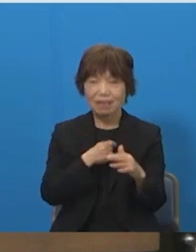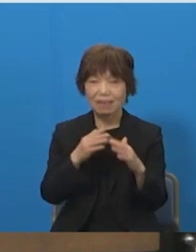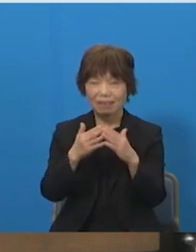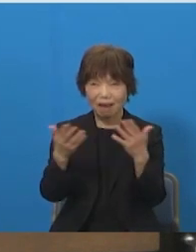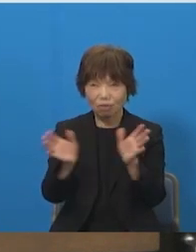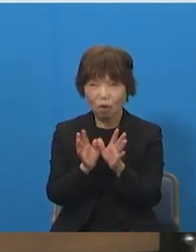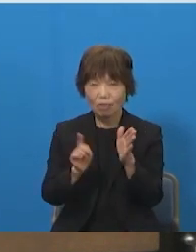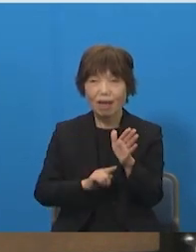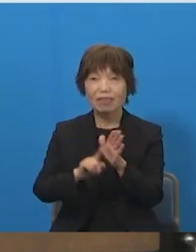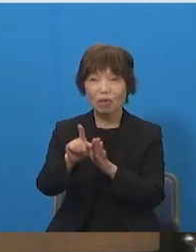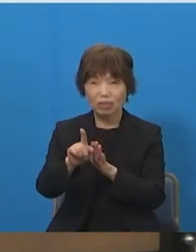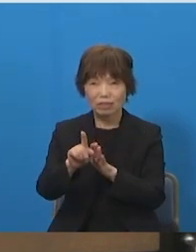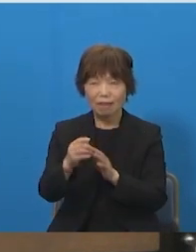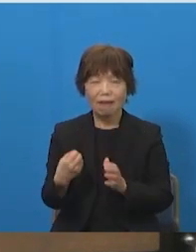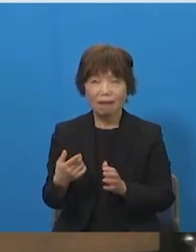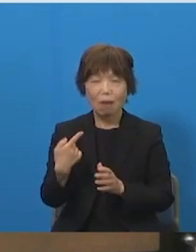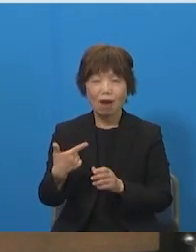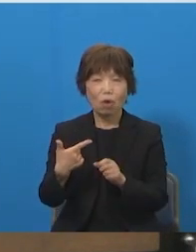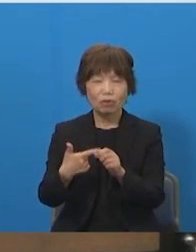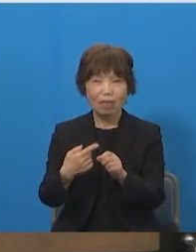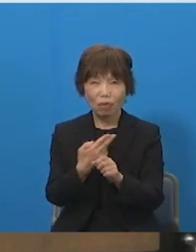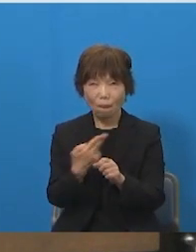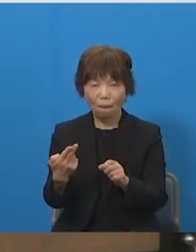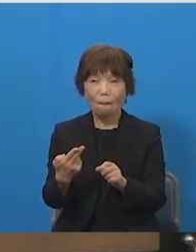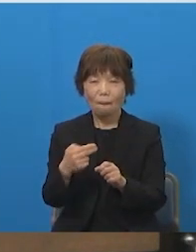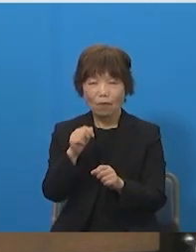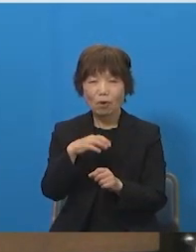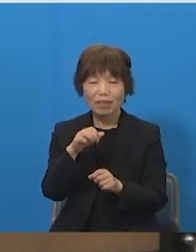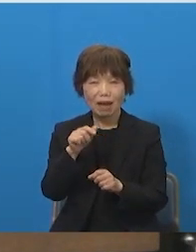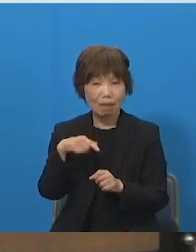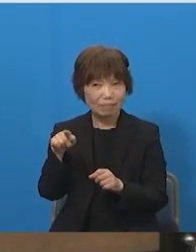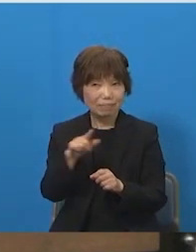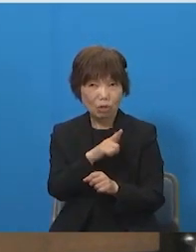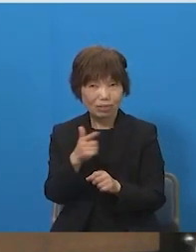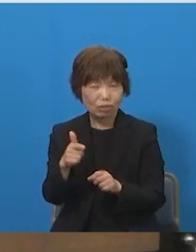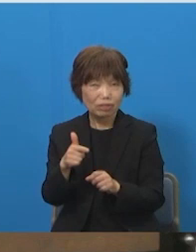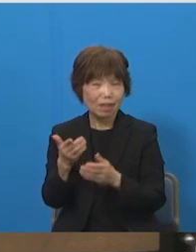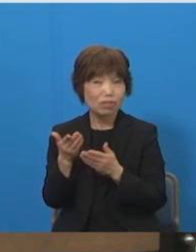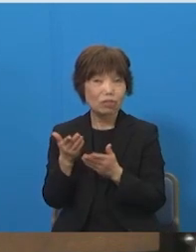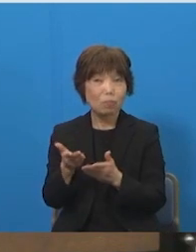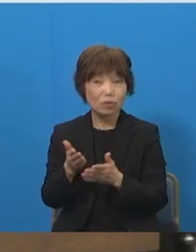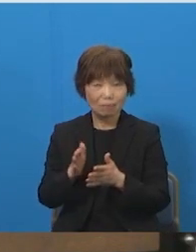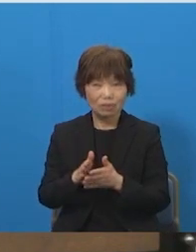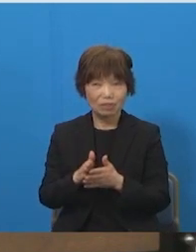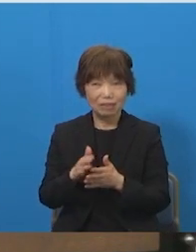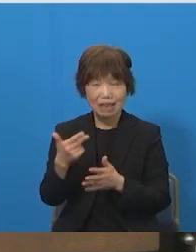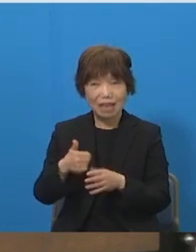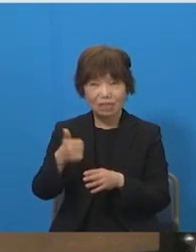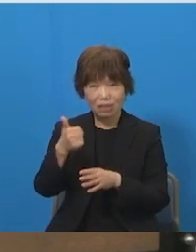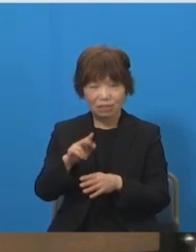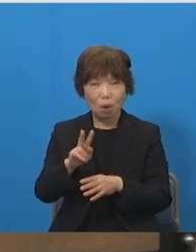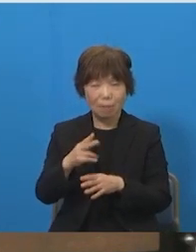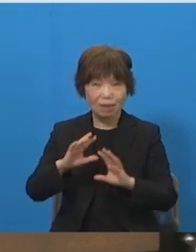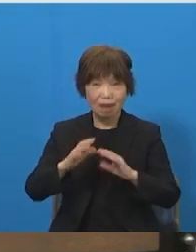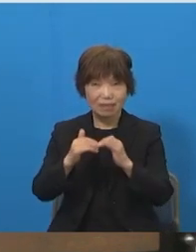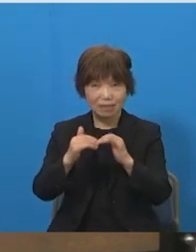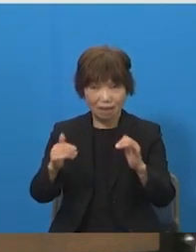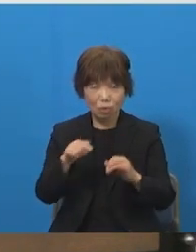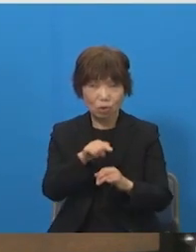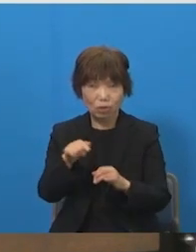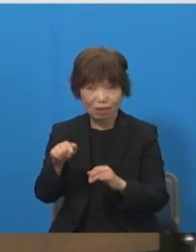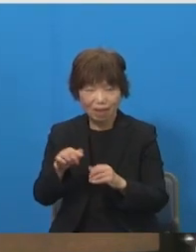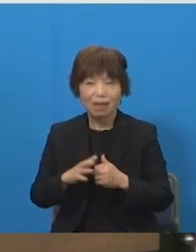し、令和6年度予算などについて質問いたします。市長をはじめ理事さんにおかれましては